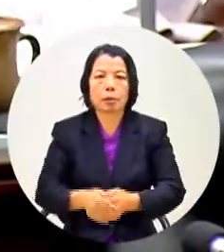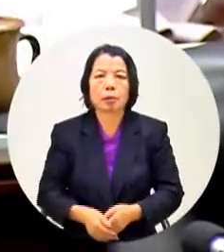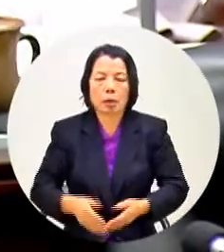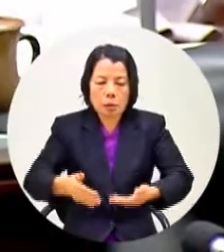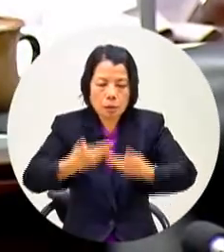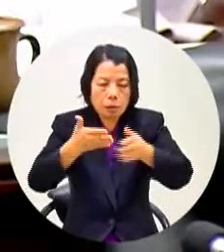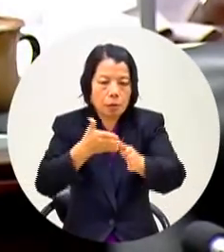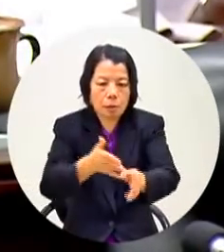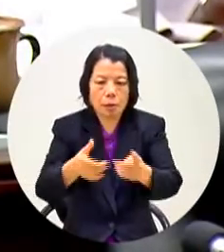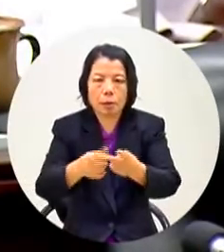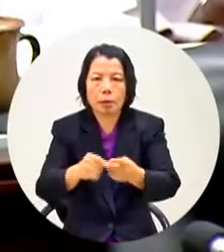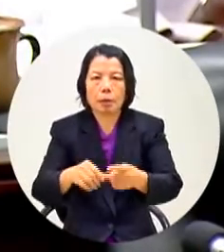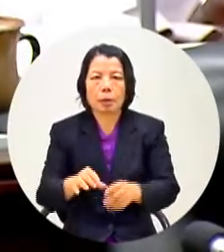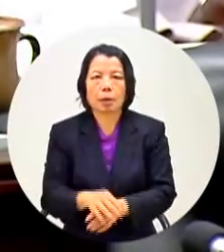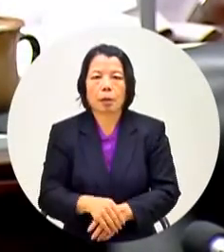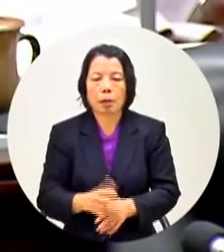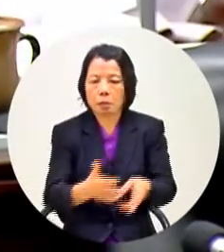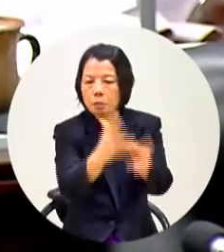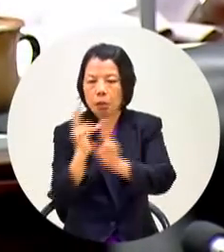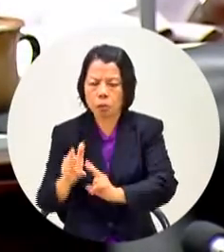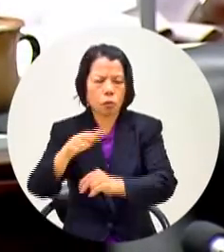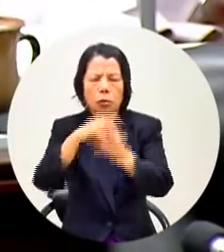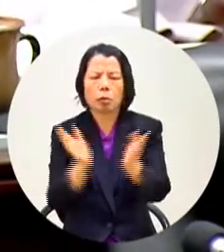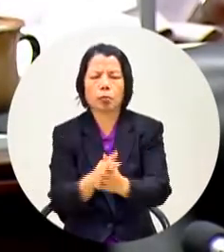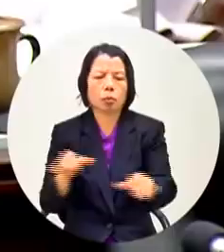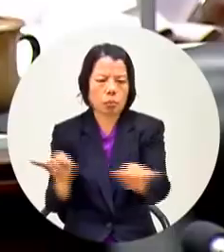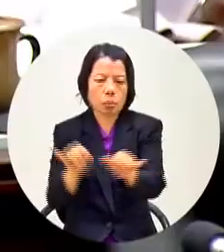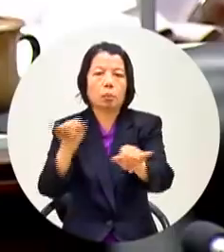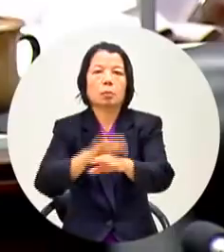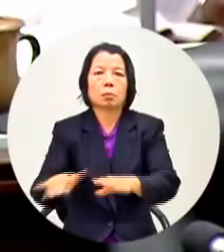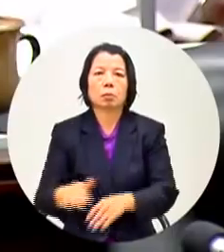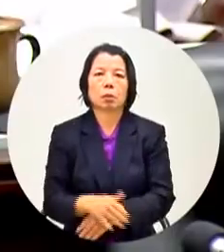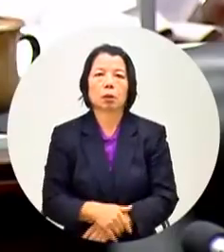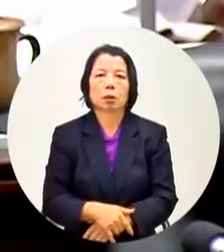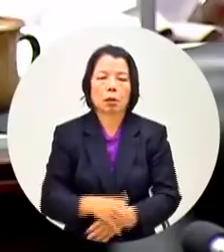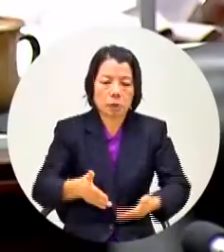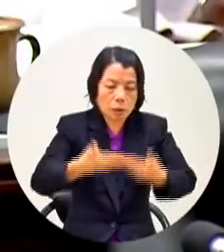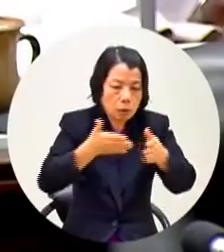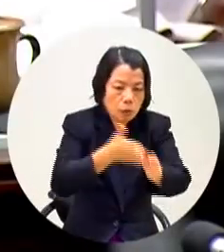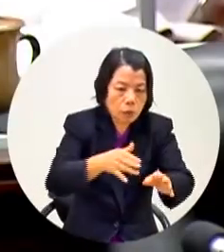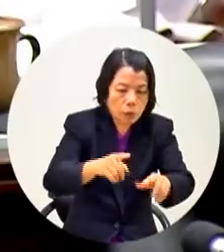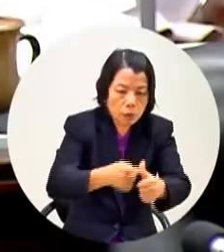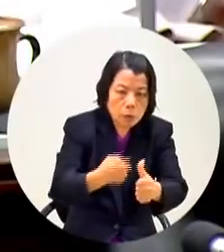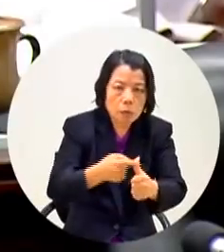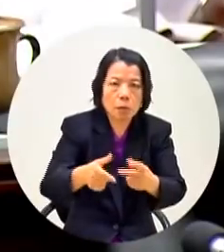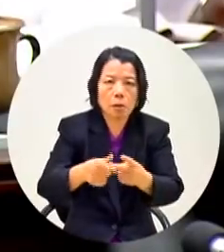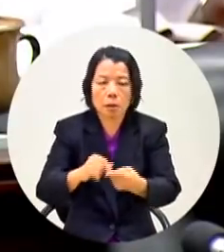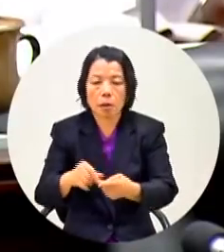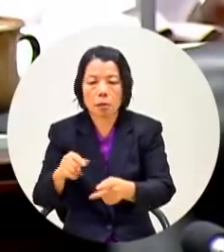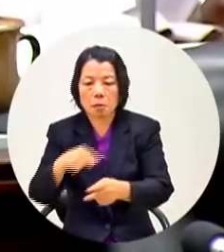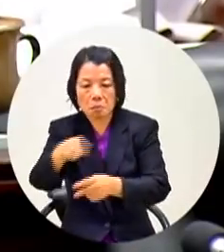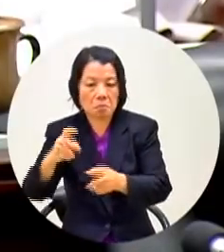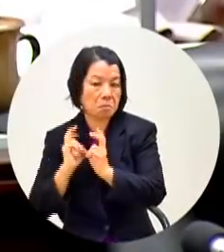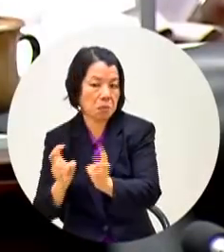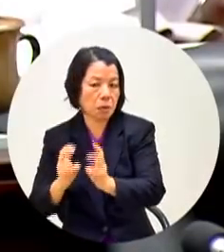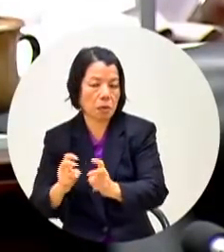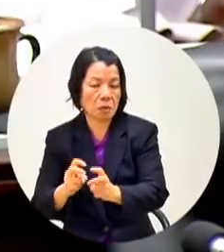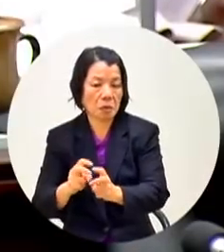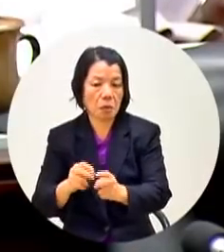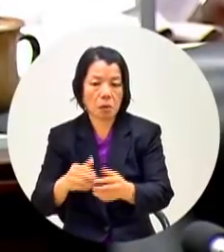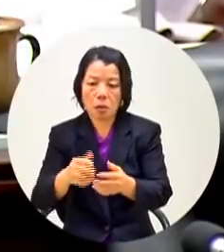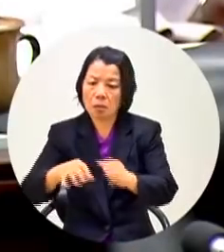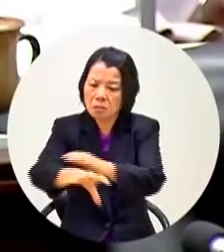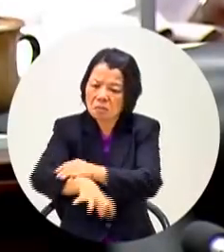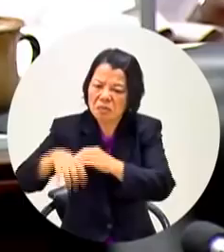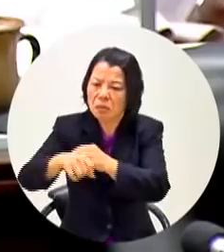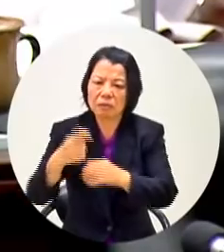后先盖轻轨，后来要再盖捷运的话，要怎么挖地下化？这都是蛮严重的问题哦，所以应该